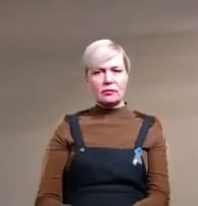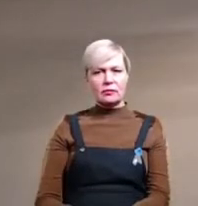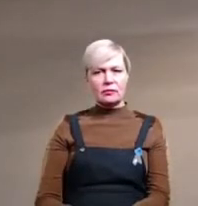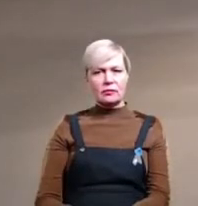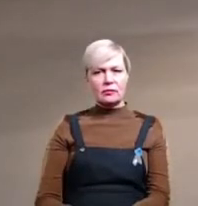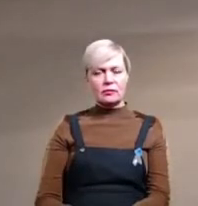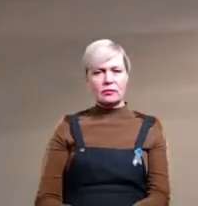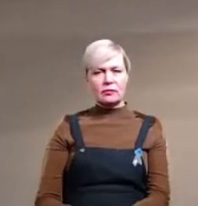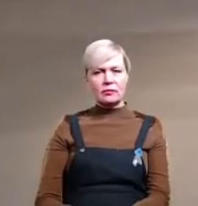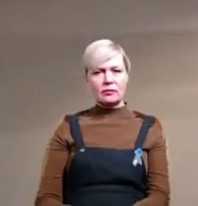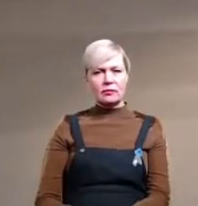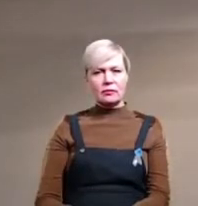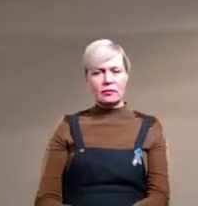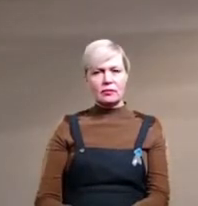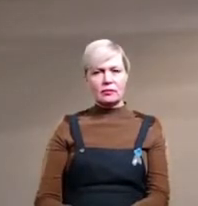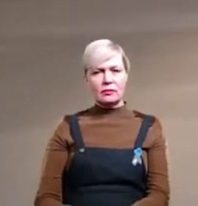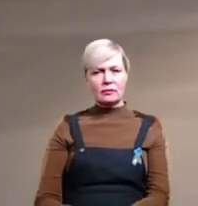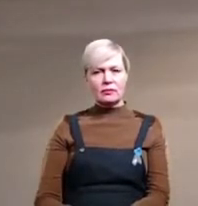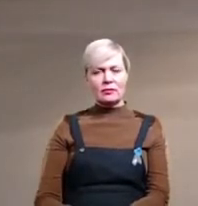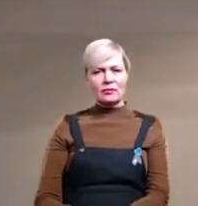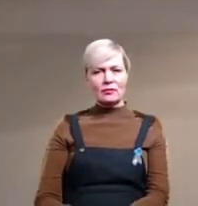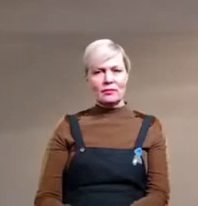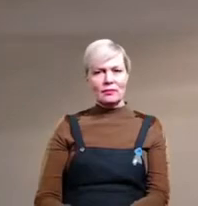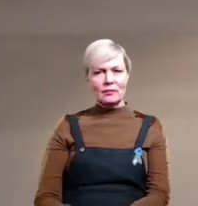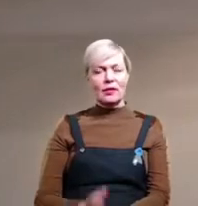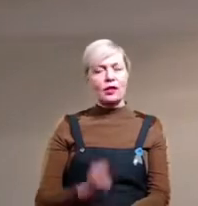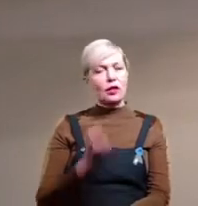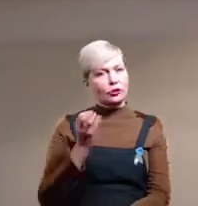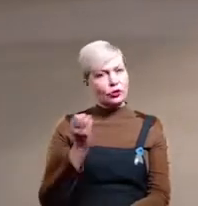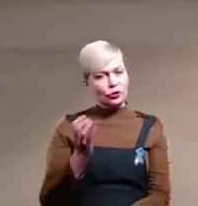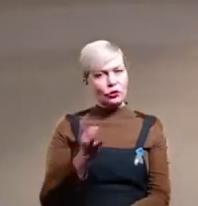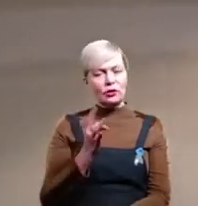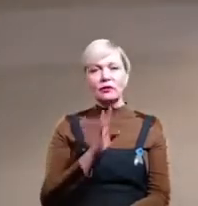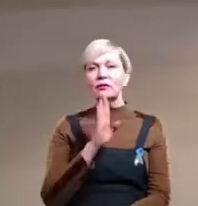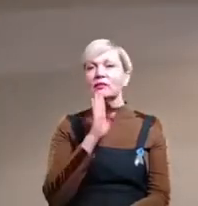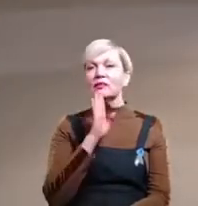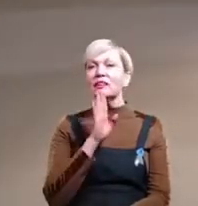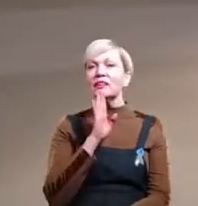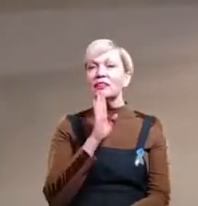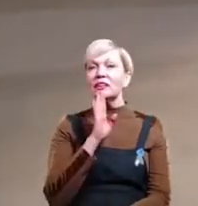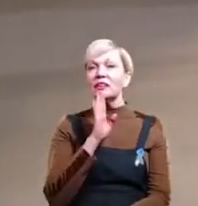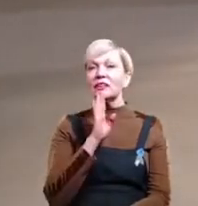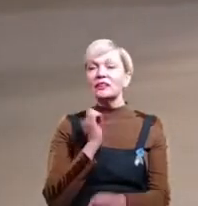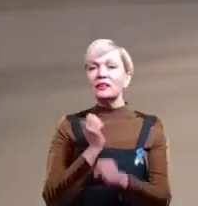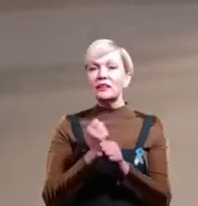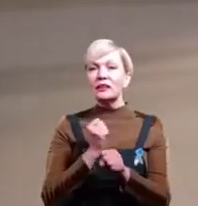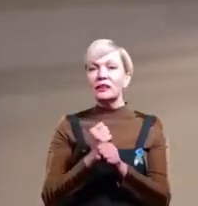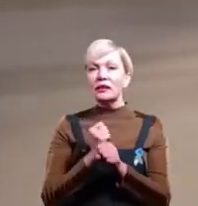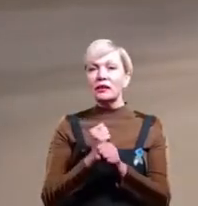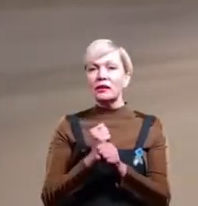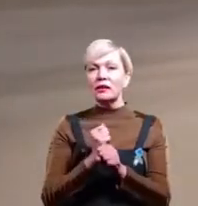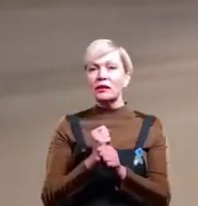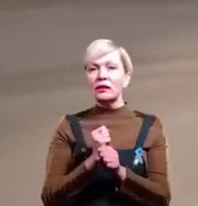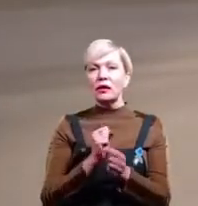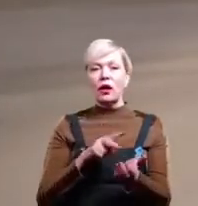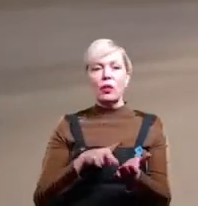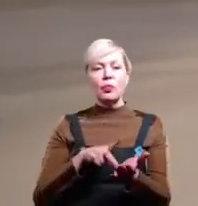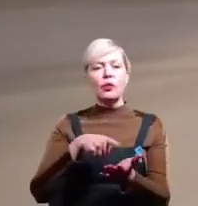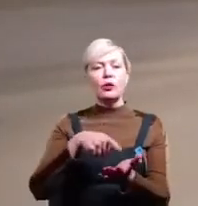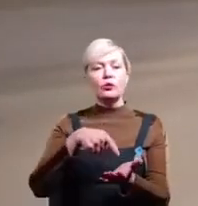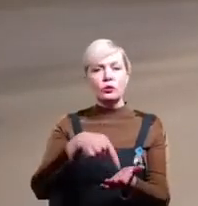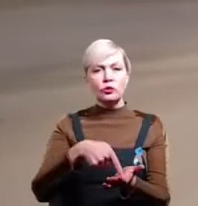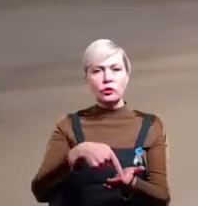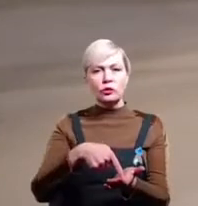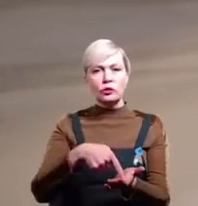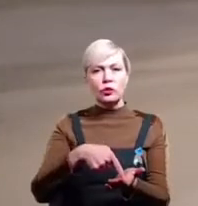Да. Угу. Еще разок. Девочка делает ронд ножкой, круг ногой по